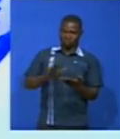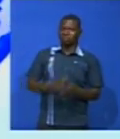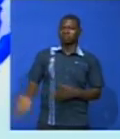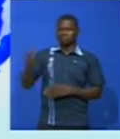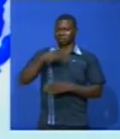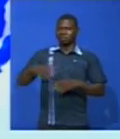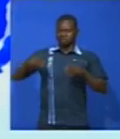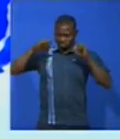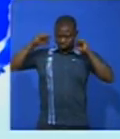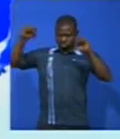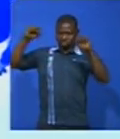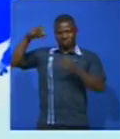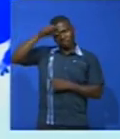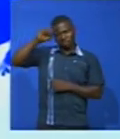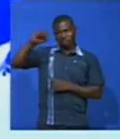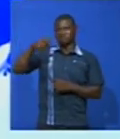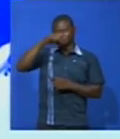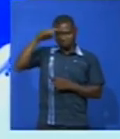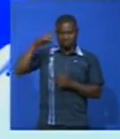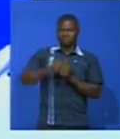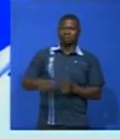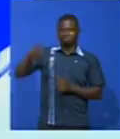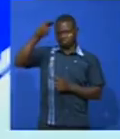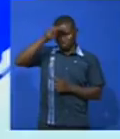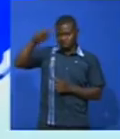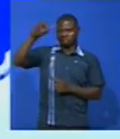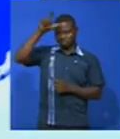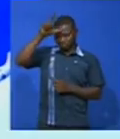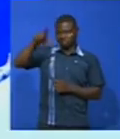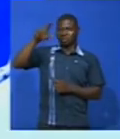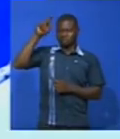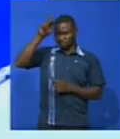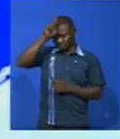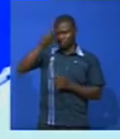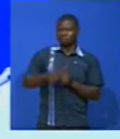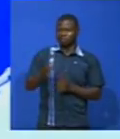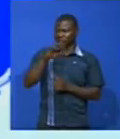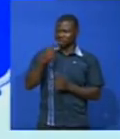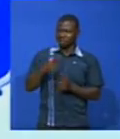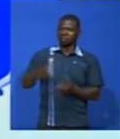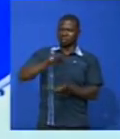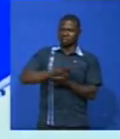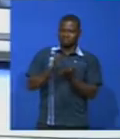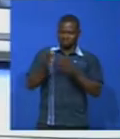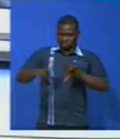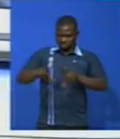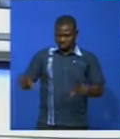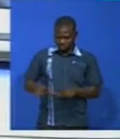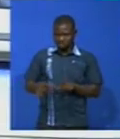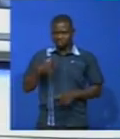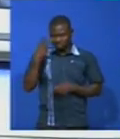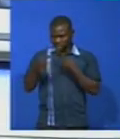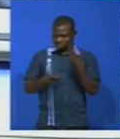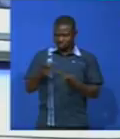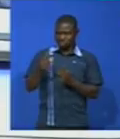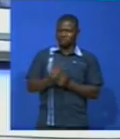La fameuse phrase « I have a dream » résonne dans les salles à Memphis, devenue lieu de pèlerinage de nombreux défenseurs des droits des Afro-Américains à